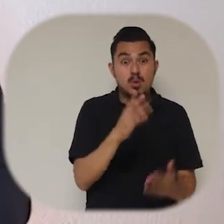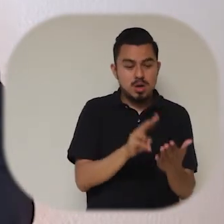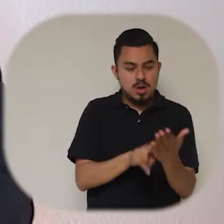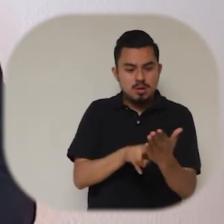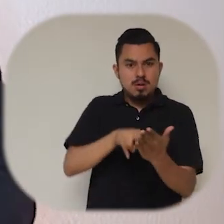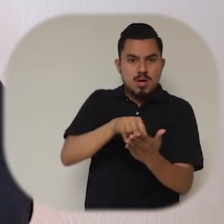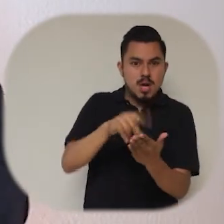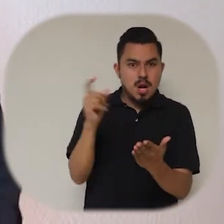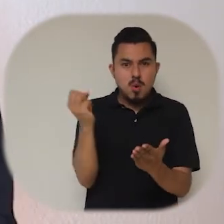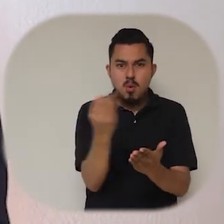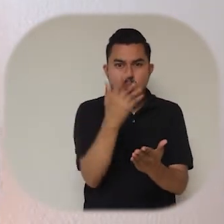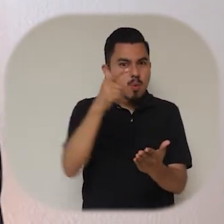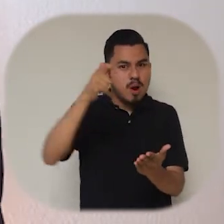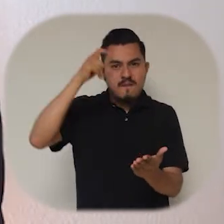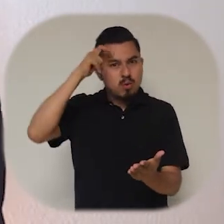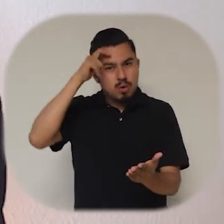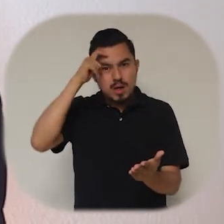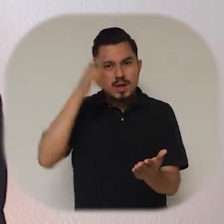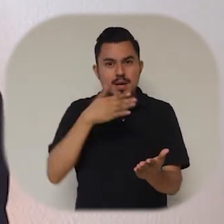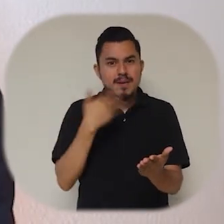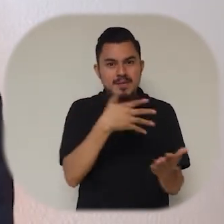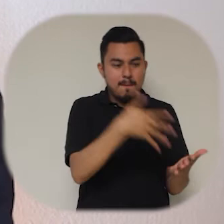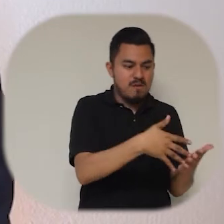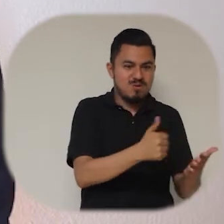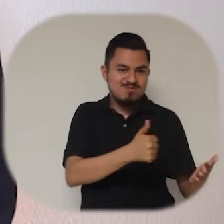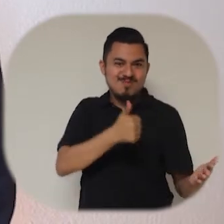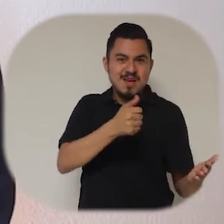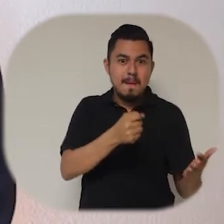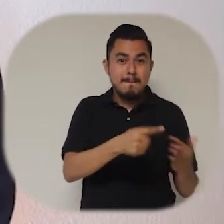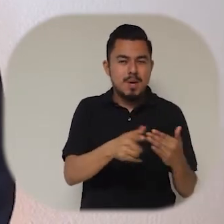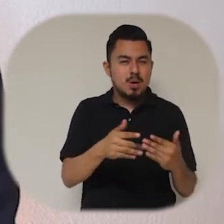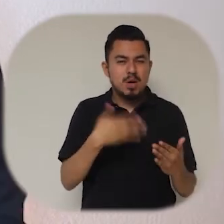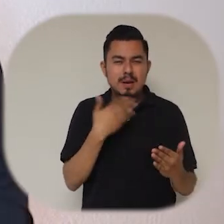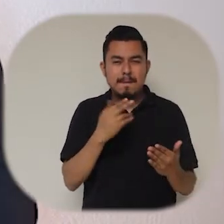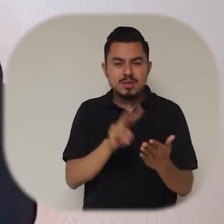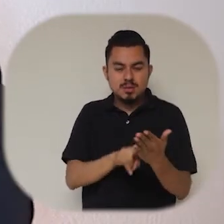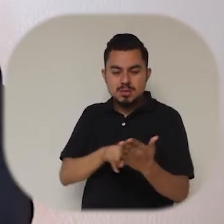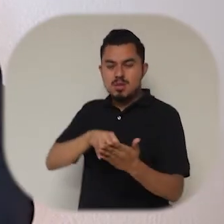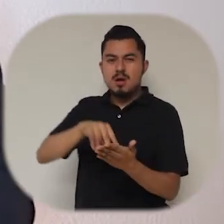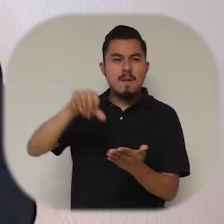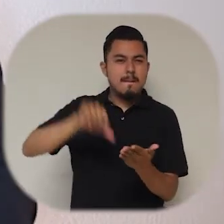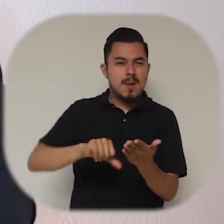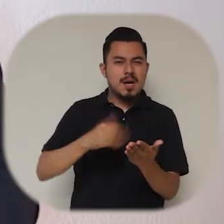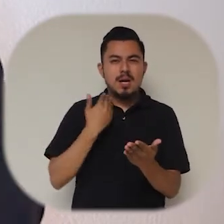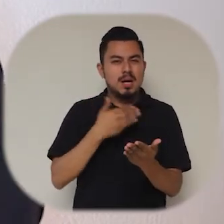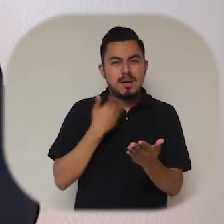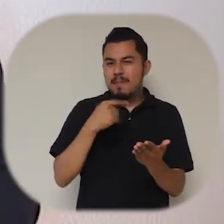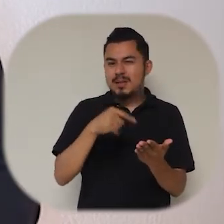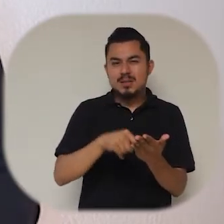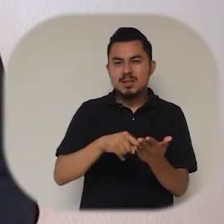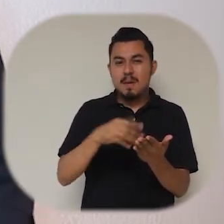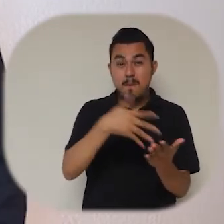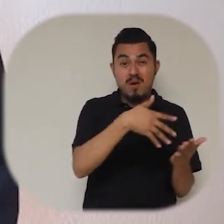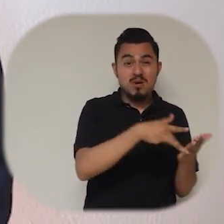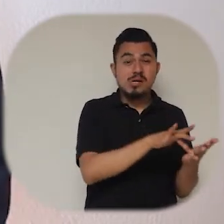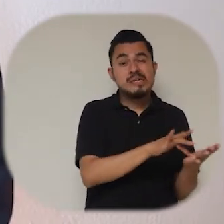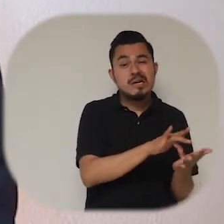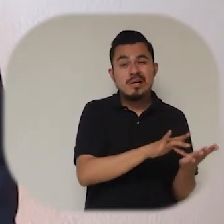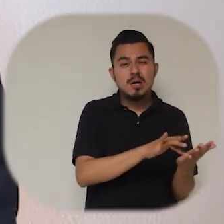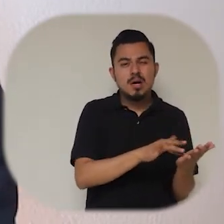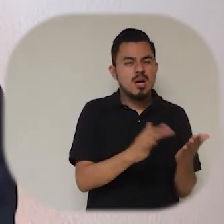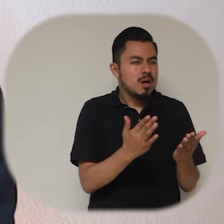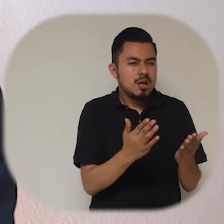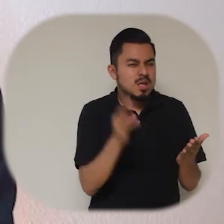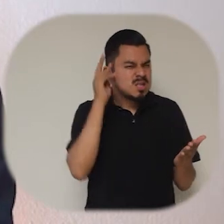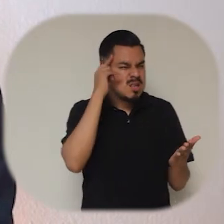중에 최고의 다윗 왕도 결국 실수를 하게 됩니다. 그러면서 뭘 얘기하고 있냐면 참된 왕이 필요하지